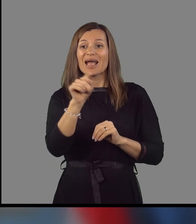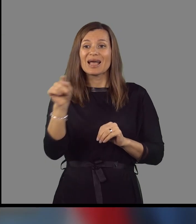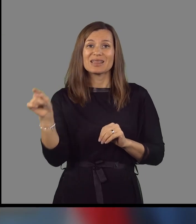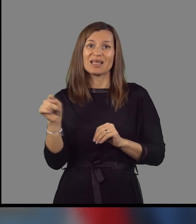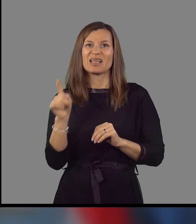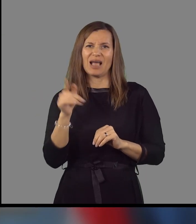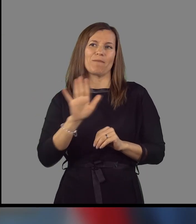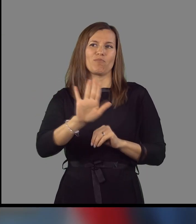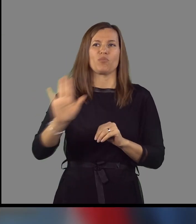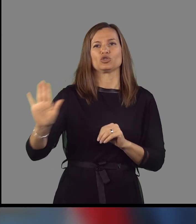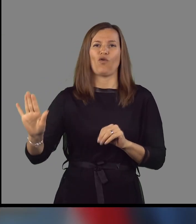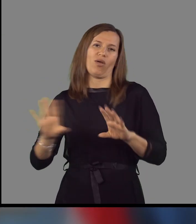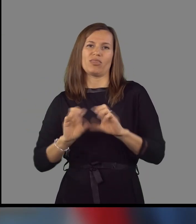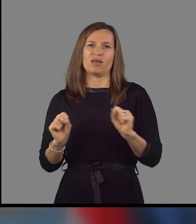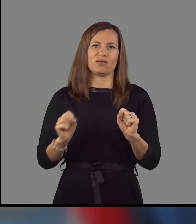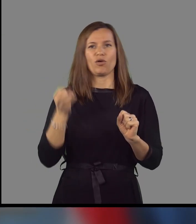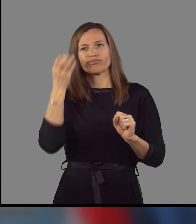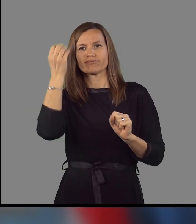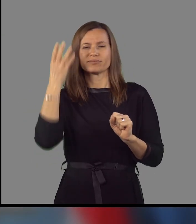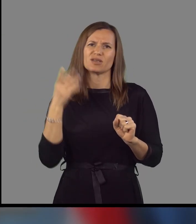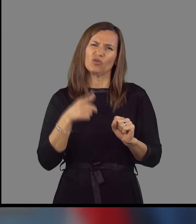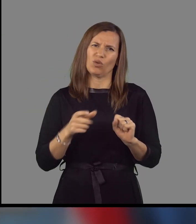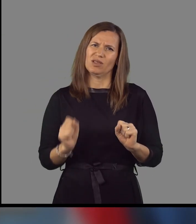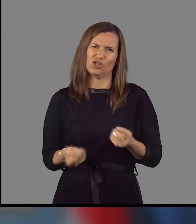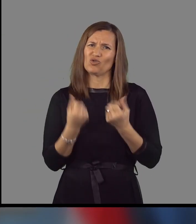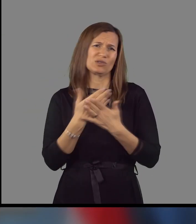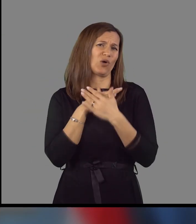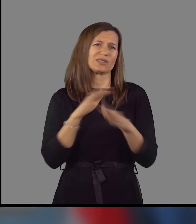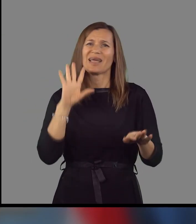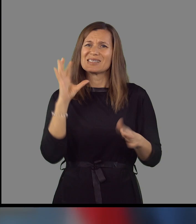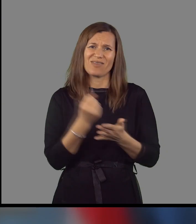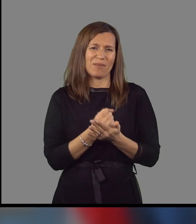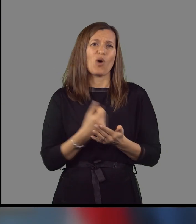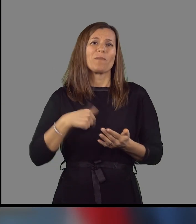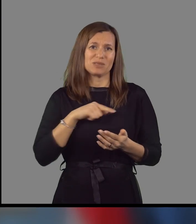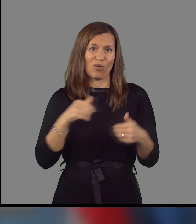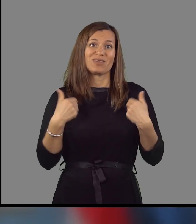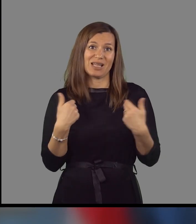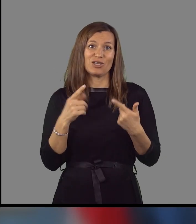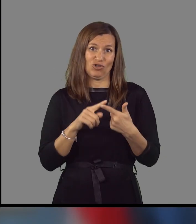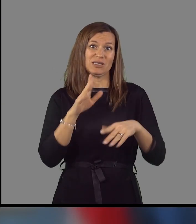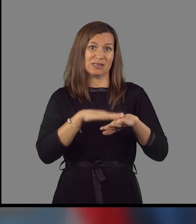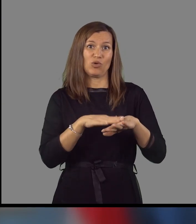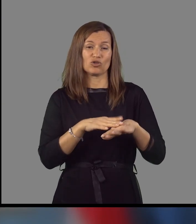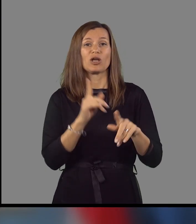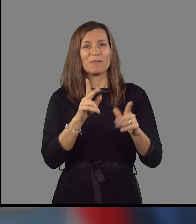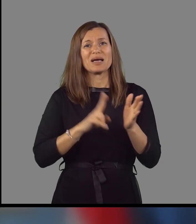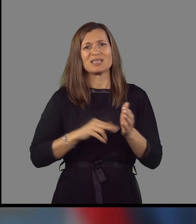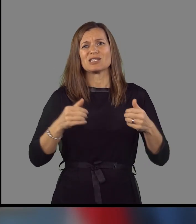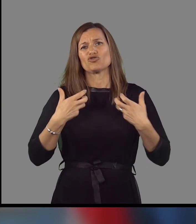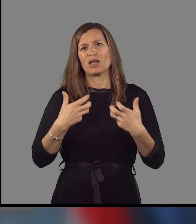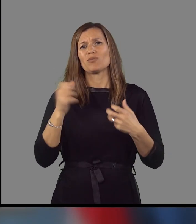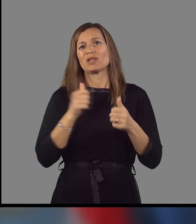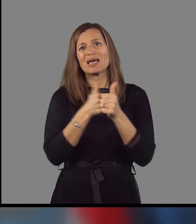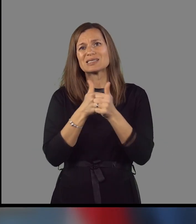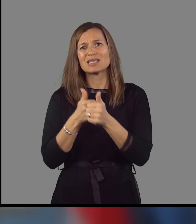posredovana. To, da nekateri kaj po svoje naredijo, pravzaprav težko za vse izvemo, smo veseli, ko se